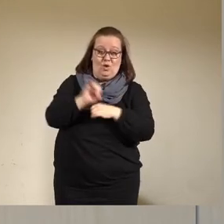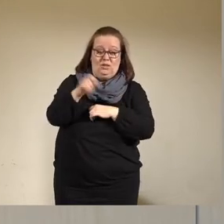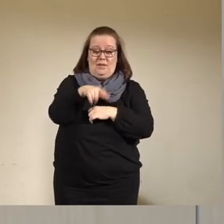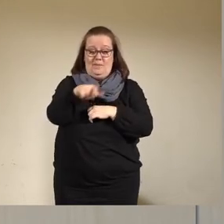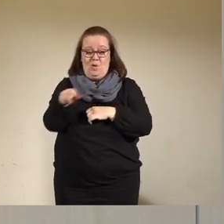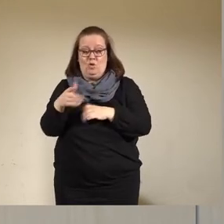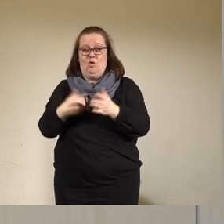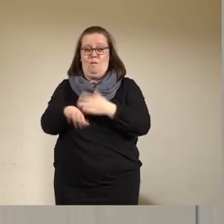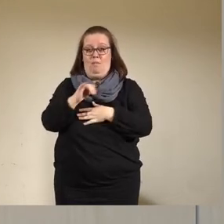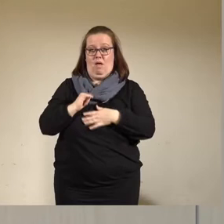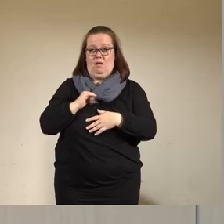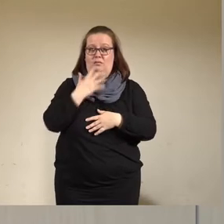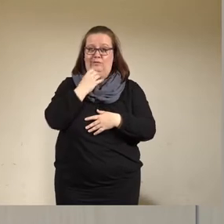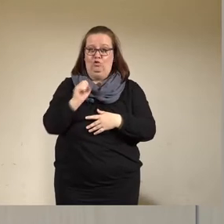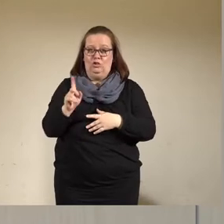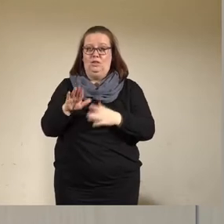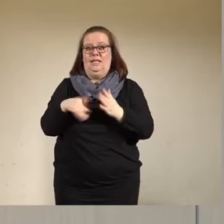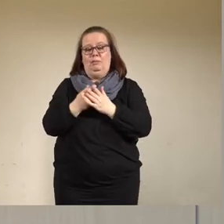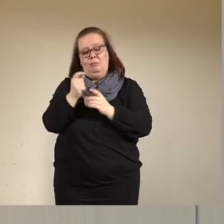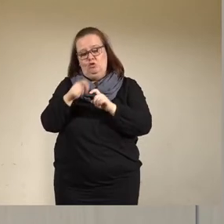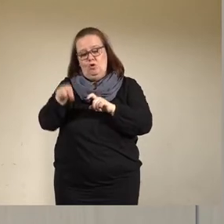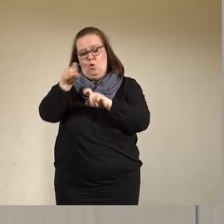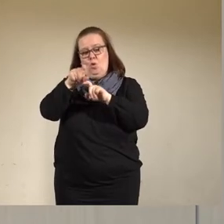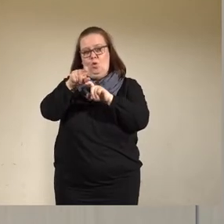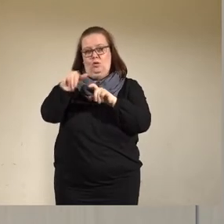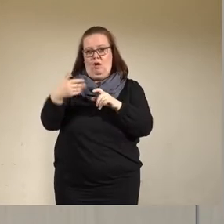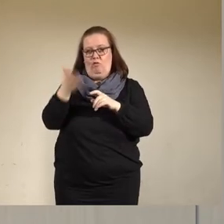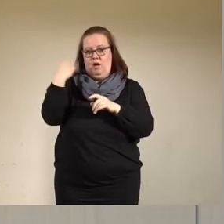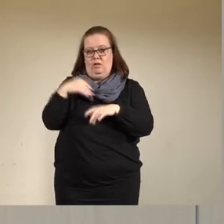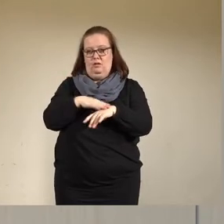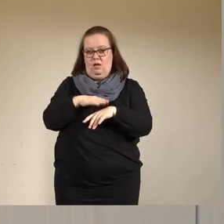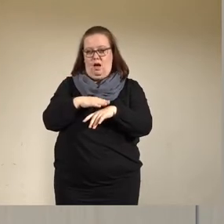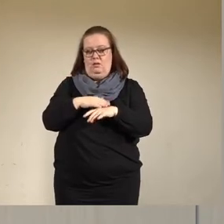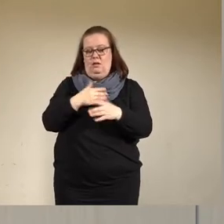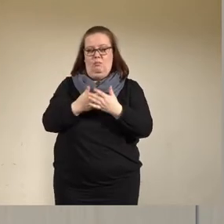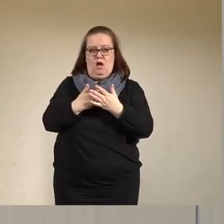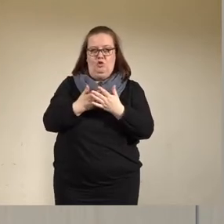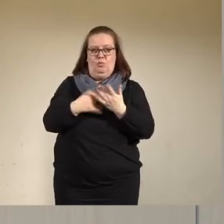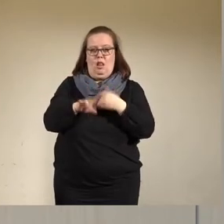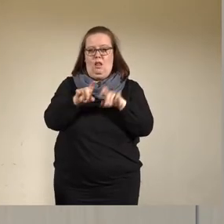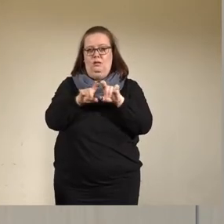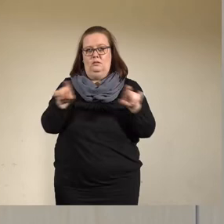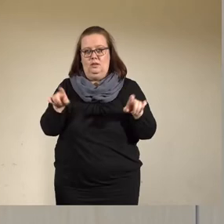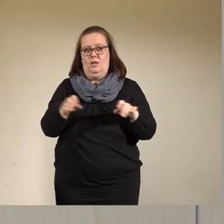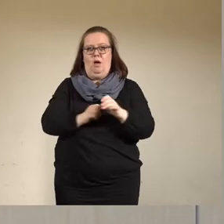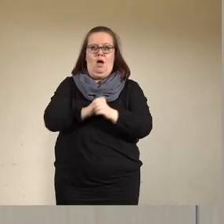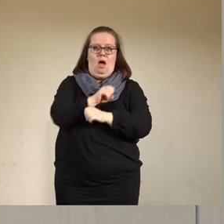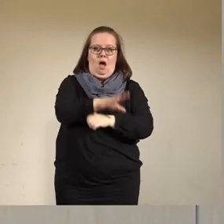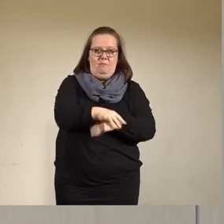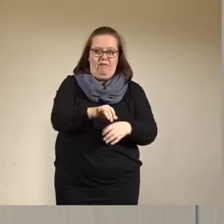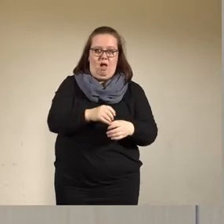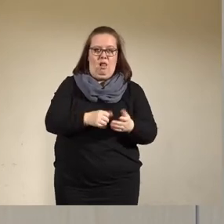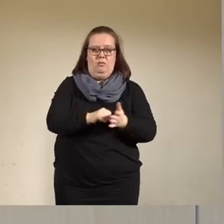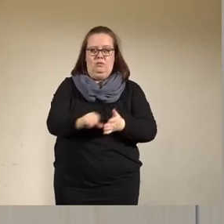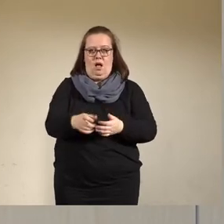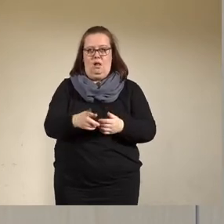Maßen weiter zu belasten. Es gibt ein paar Erhöhungen, die haben wir schon vor einiger Zeit beschlossen, gerade was das Thema Abfallgebühren